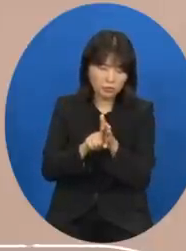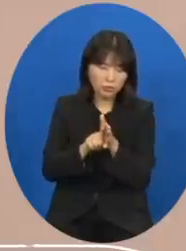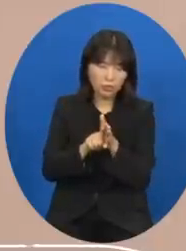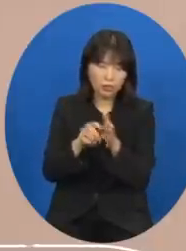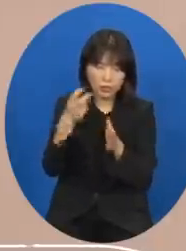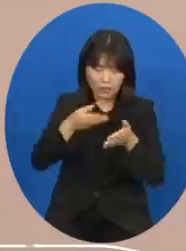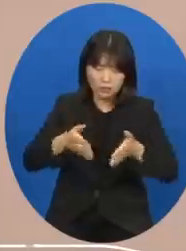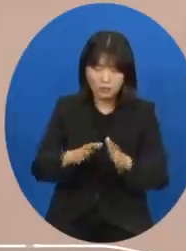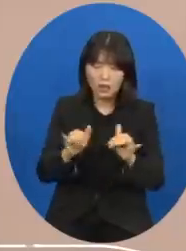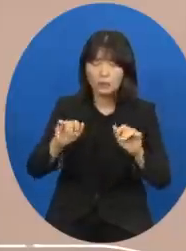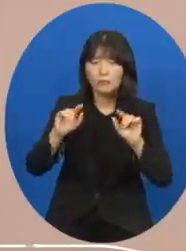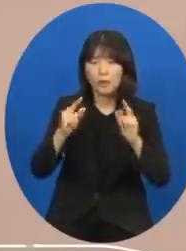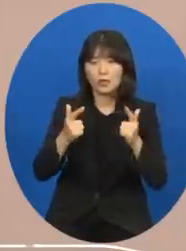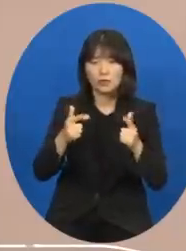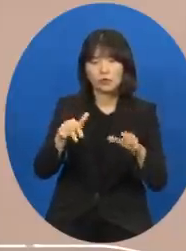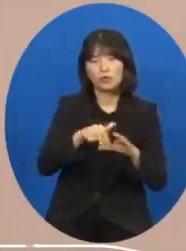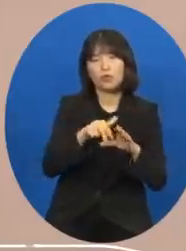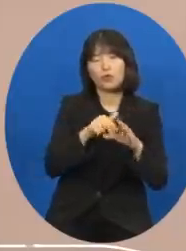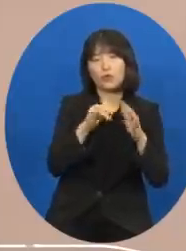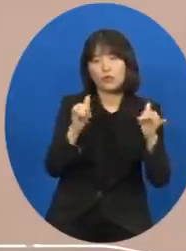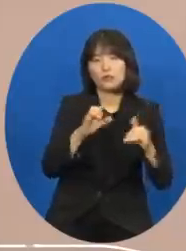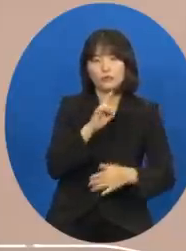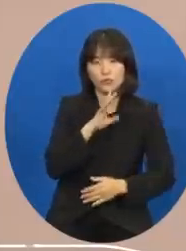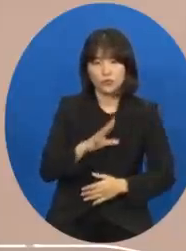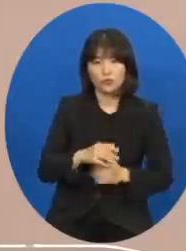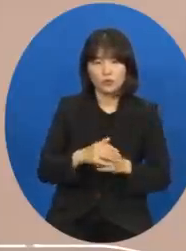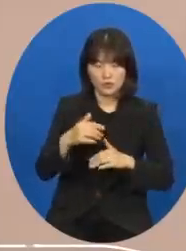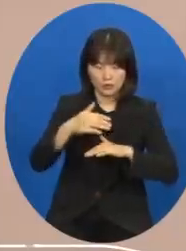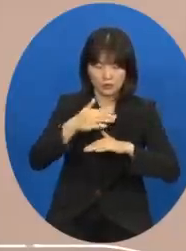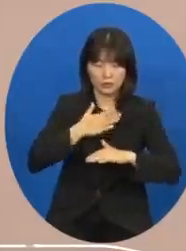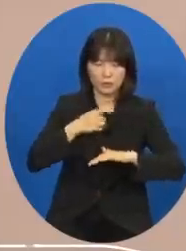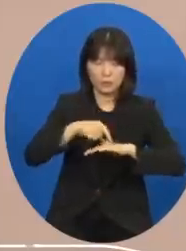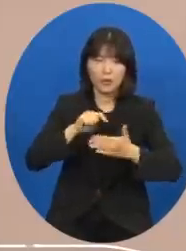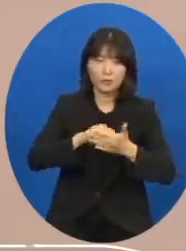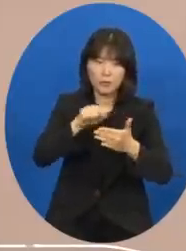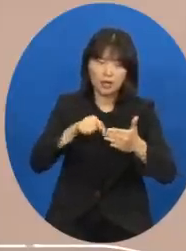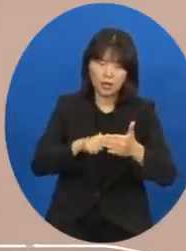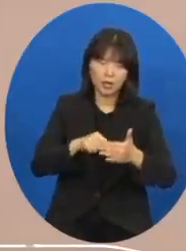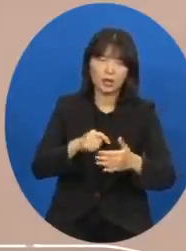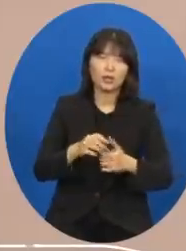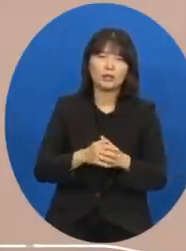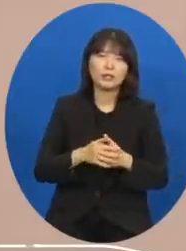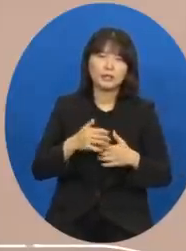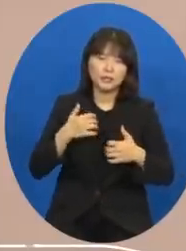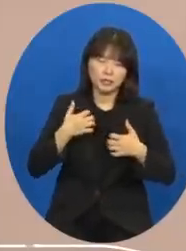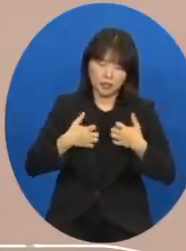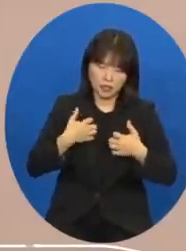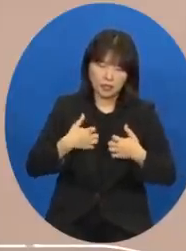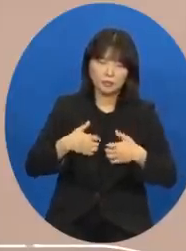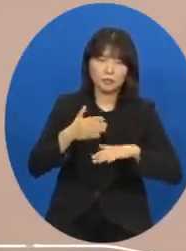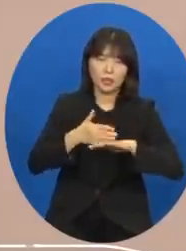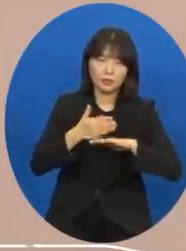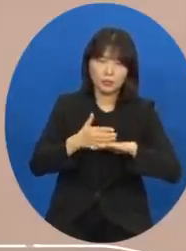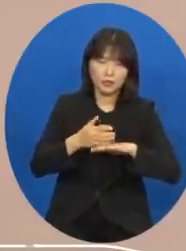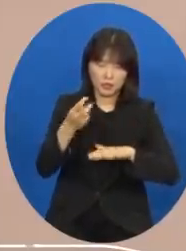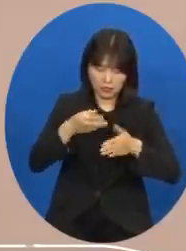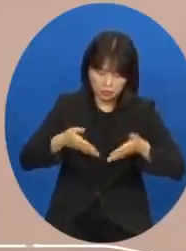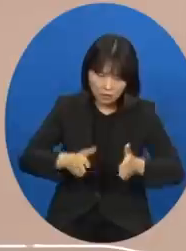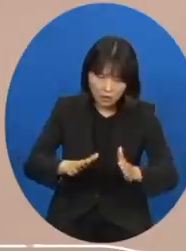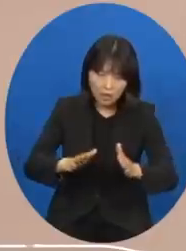거예요. 제 마음속에 진정한 기쁨과 감사, 거듭남의 삶의 그런